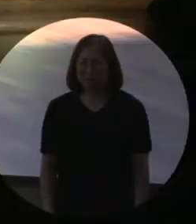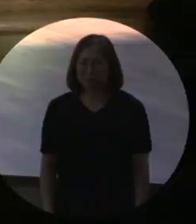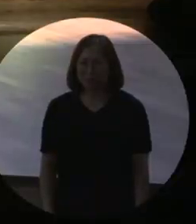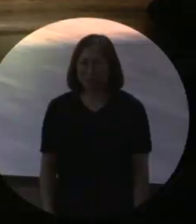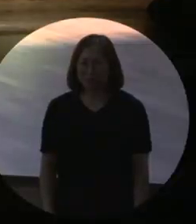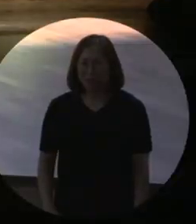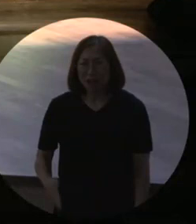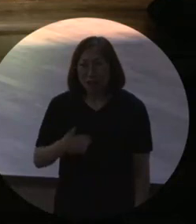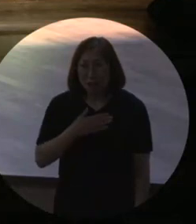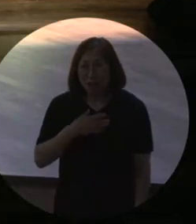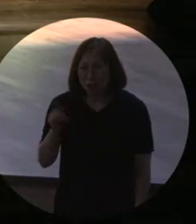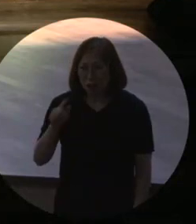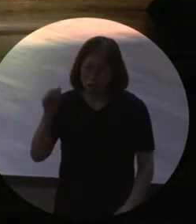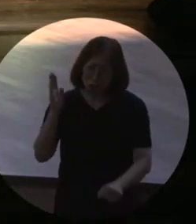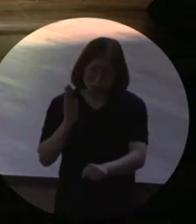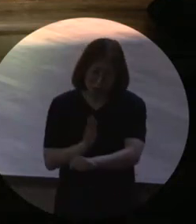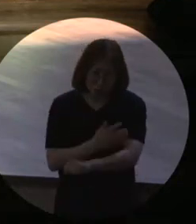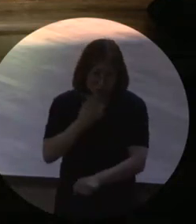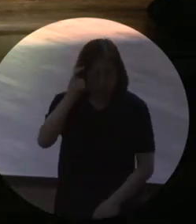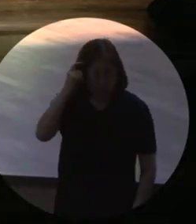뭘 잘못했지?